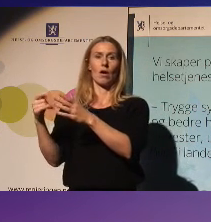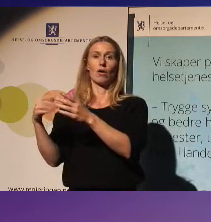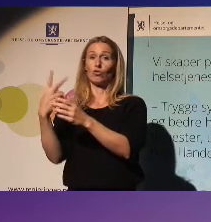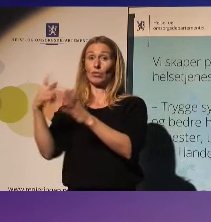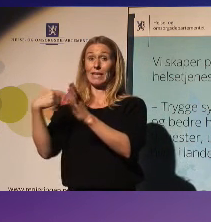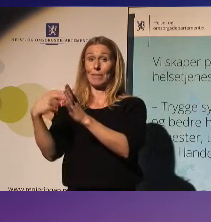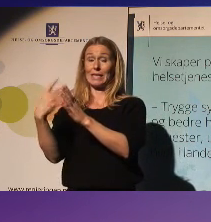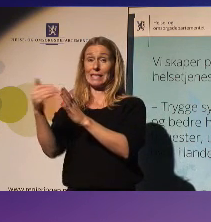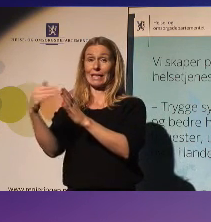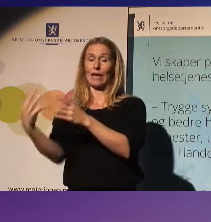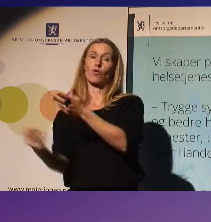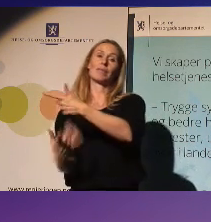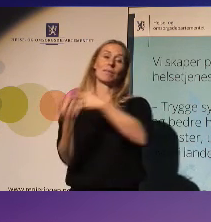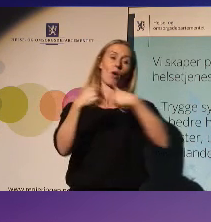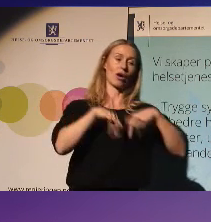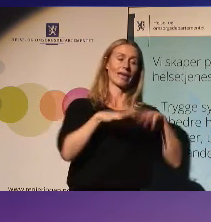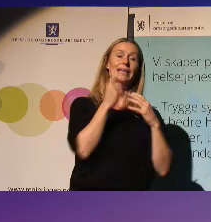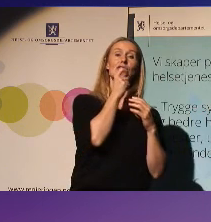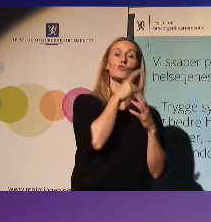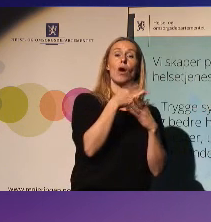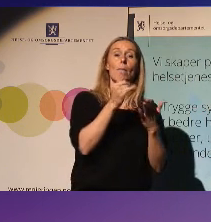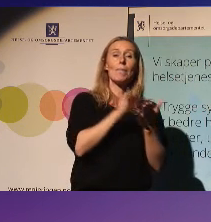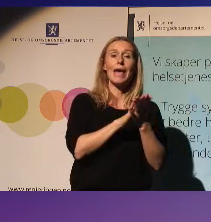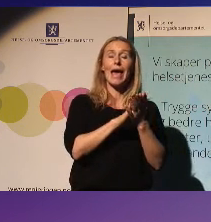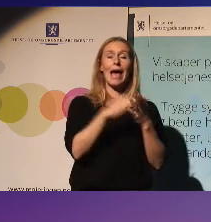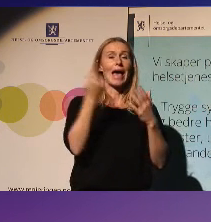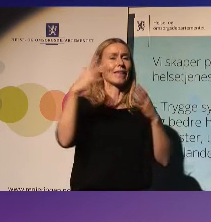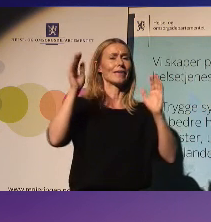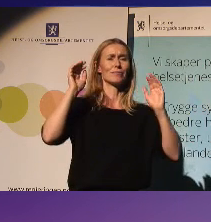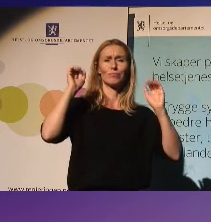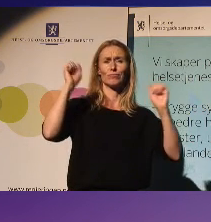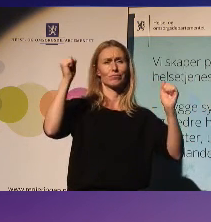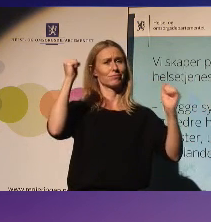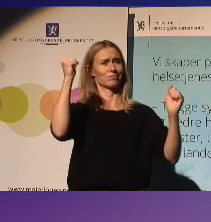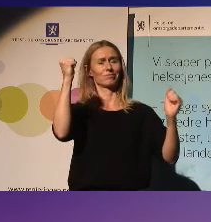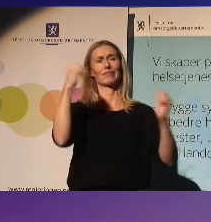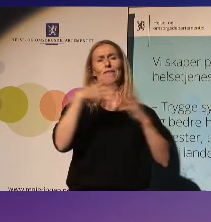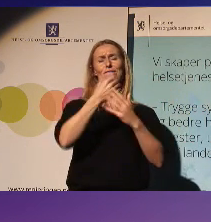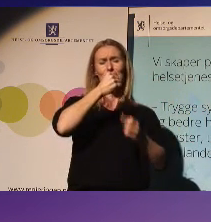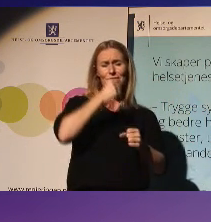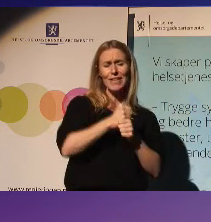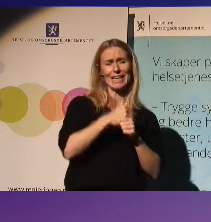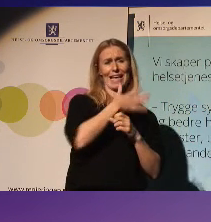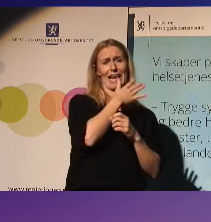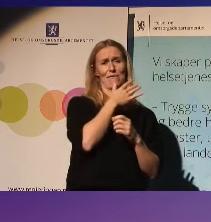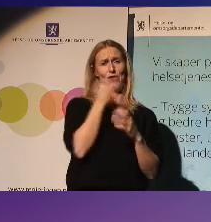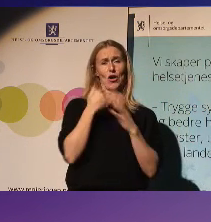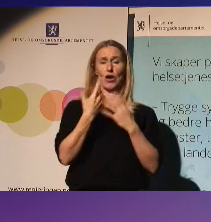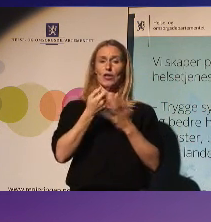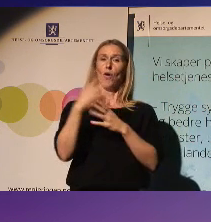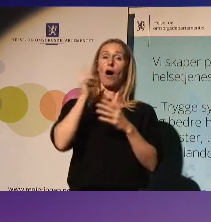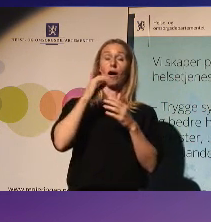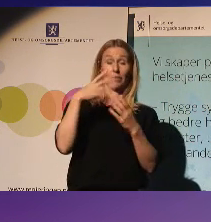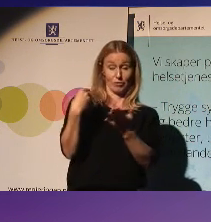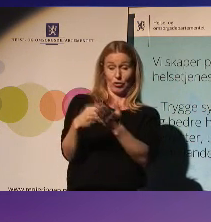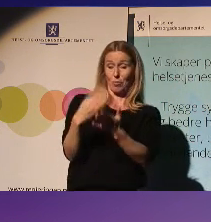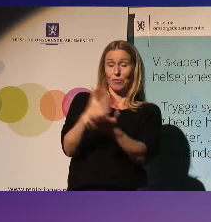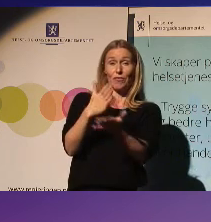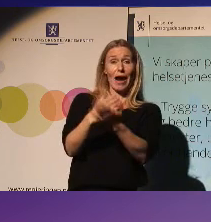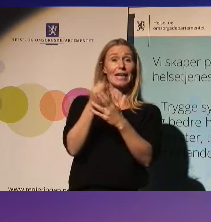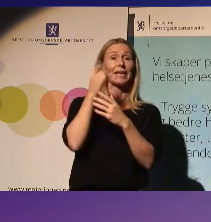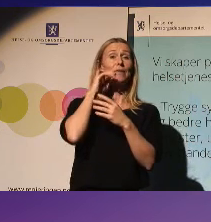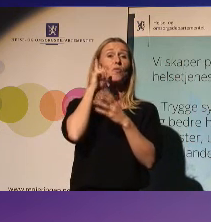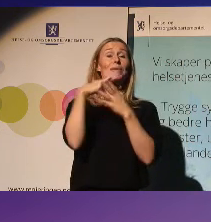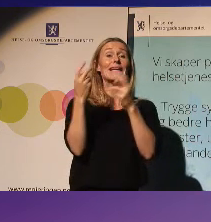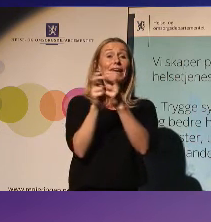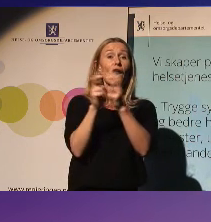i bofellesskapet med hendene over hodet i seiersrus med mobilladeren i hånda, og var